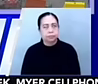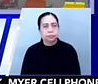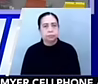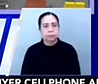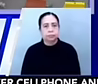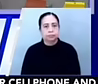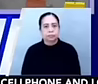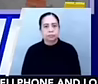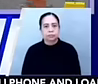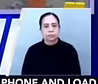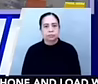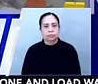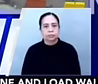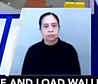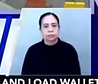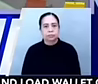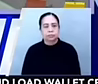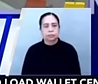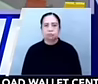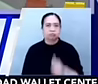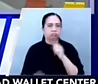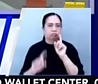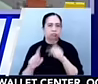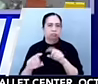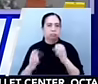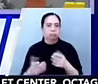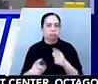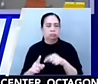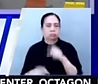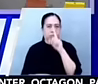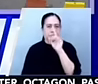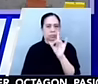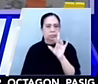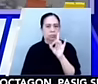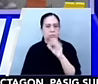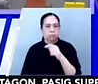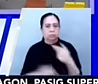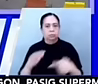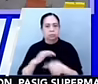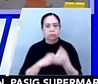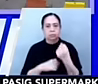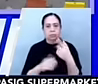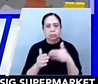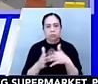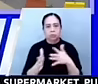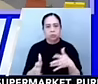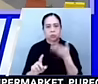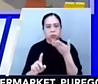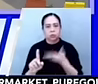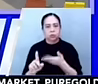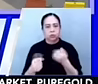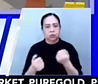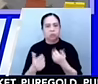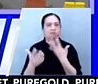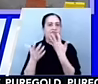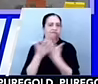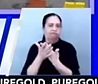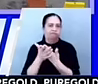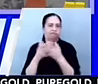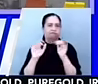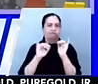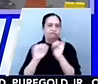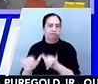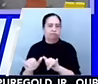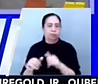Hindi muna makakapasok sa klase ang 18-anyos na grade 11 student na ito. Sa kulungan kasi ang bagsak niya